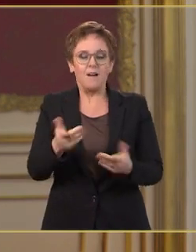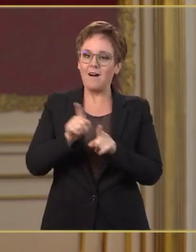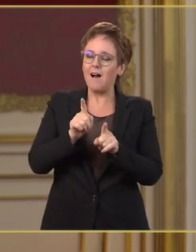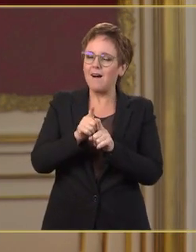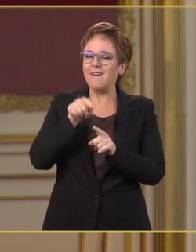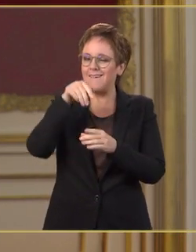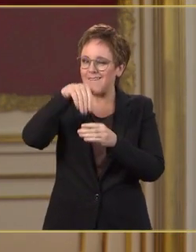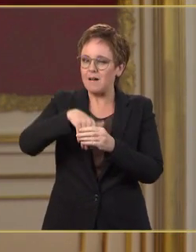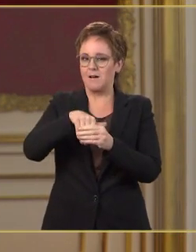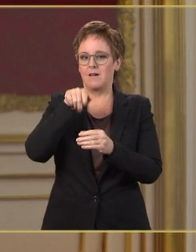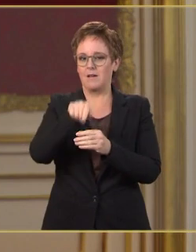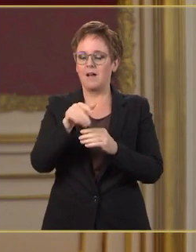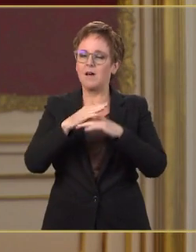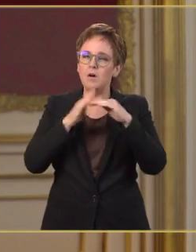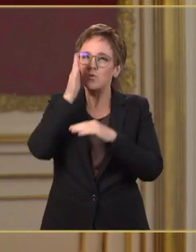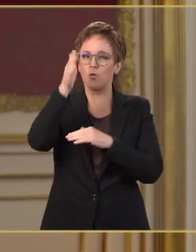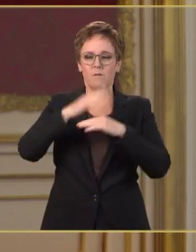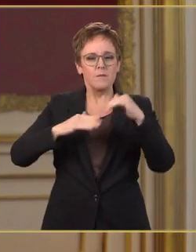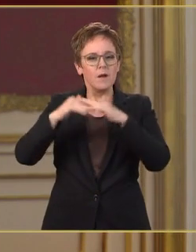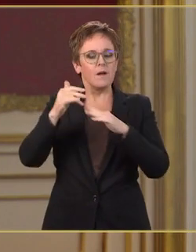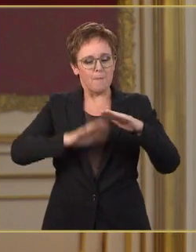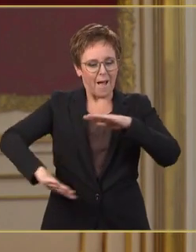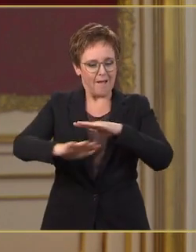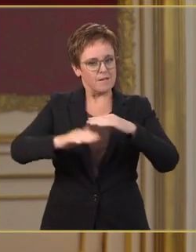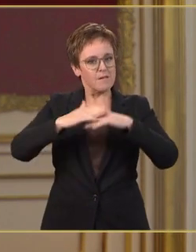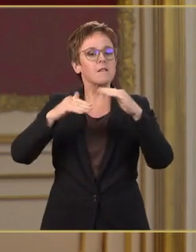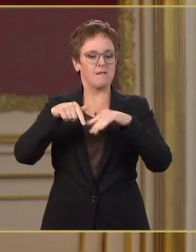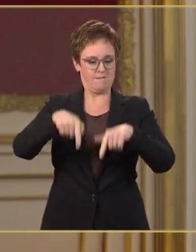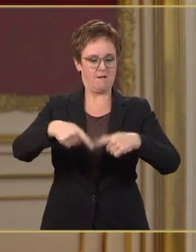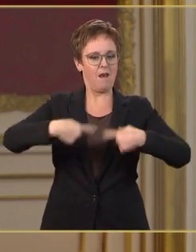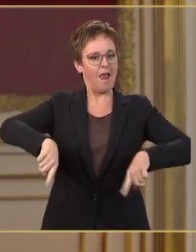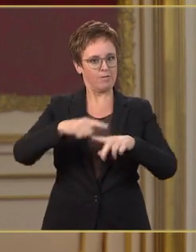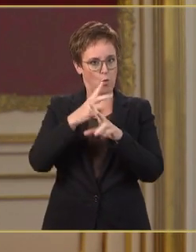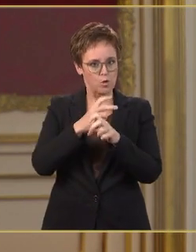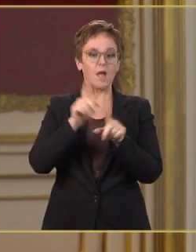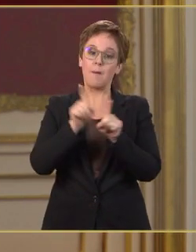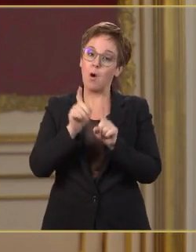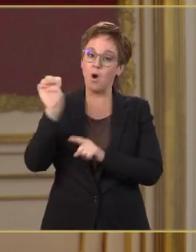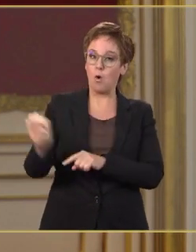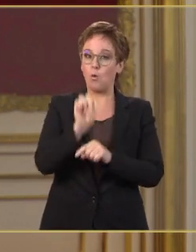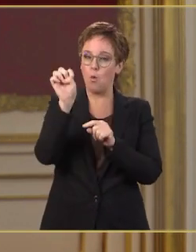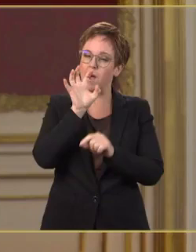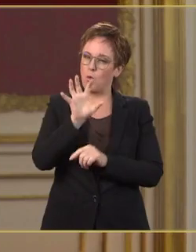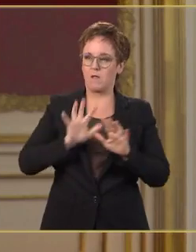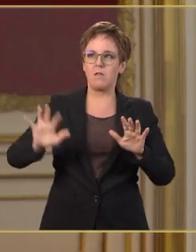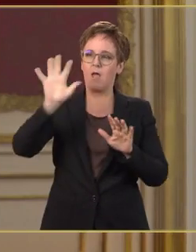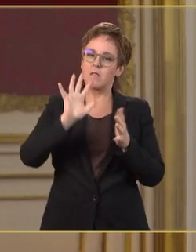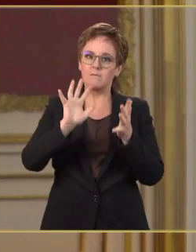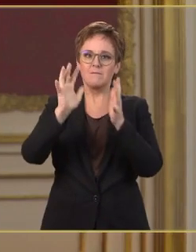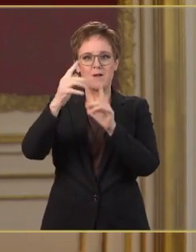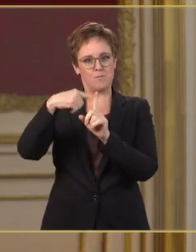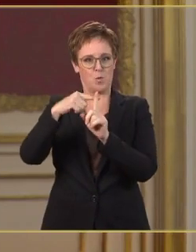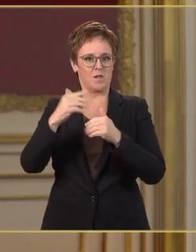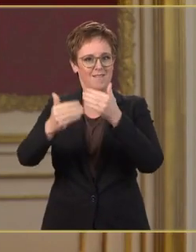ist die basis für eine zukunft in der unser land unser kontinent wieder aufblühen werden davon bin ich felsenfest